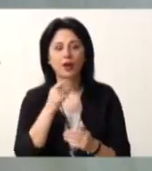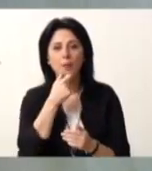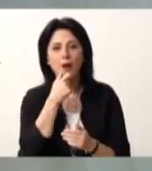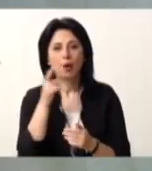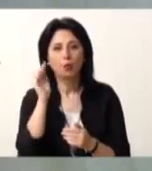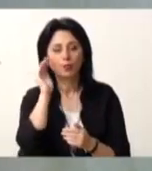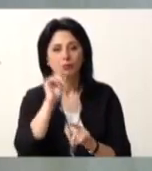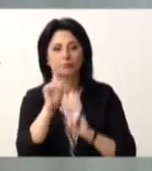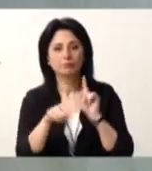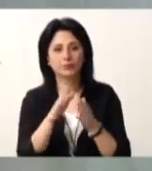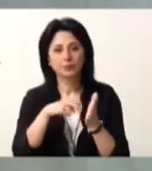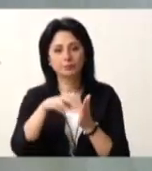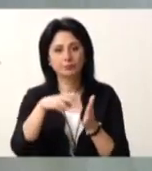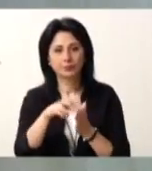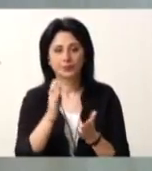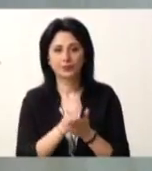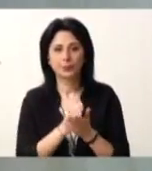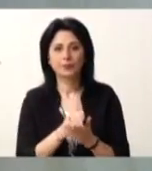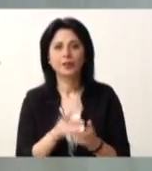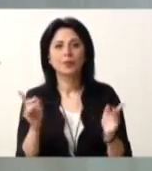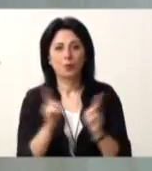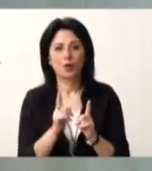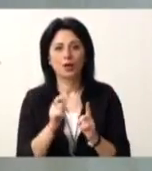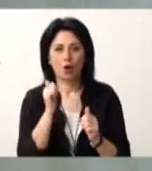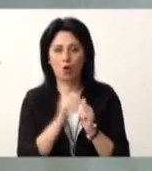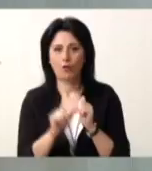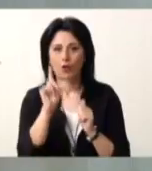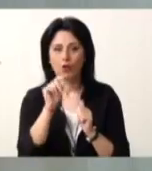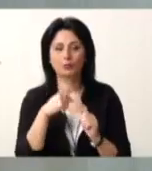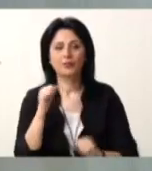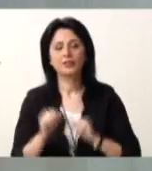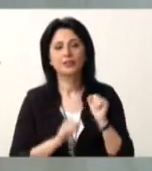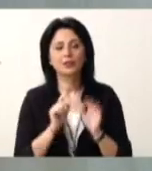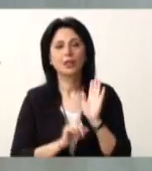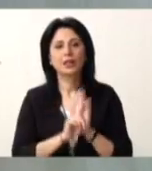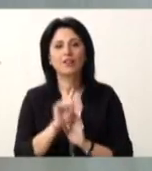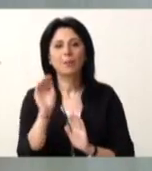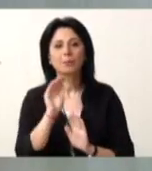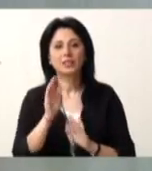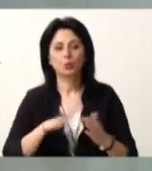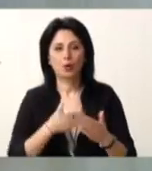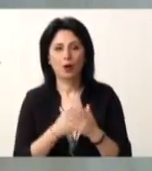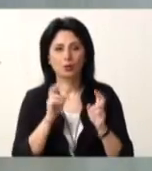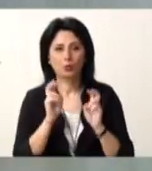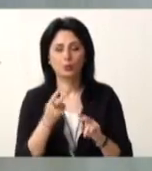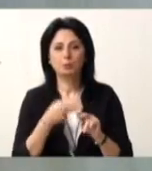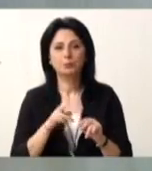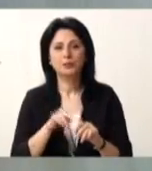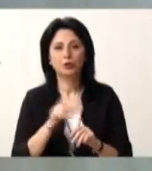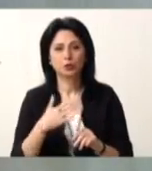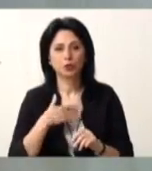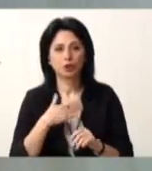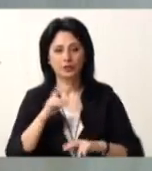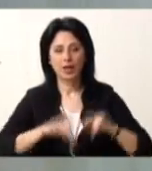მაყურებელი გვისმავს, წერს და ასე შემდეგ. მოკლედ, ყოველ ორ შაბათს ჩვენ ცდილობთ დავიწყოთ ფიზიკური აქტივობით იმისათვის, რომ